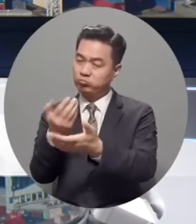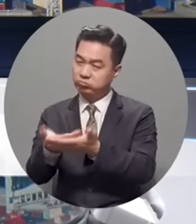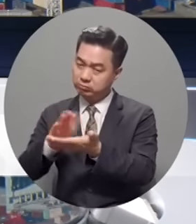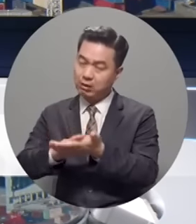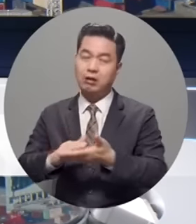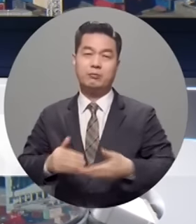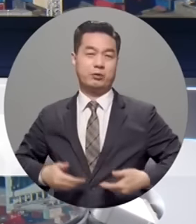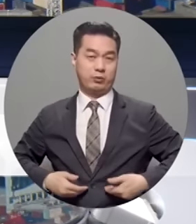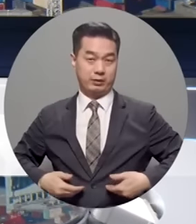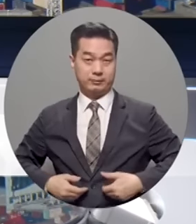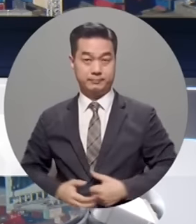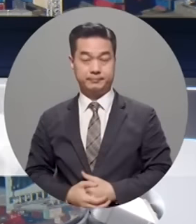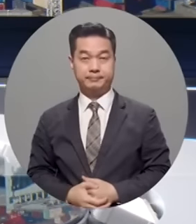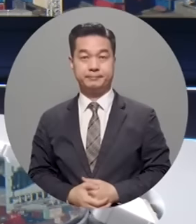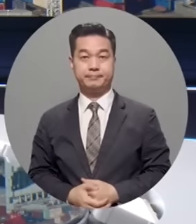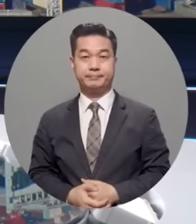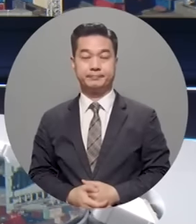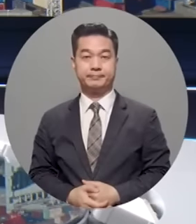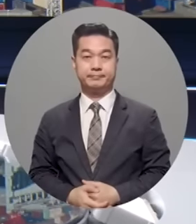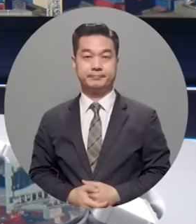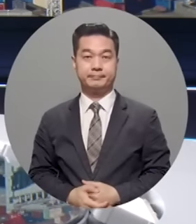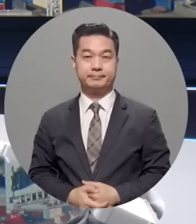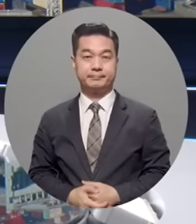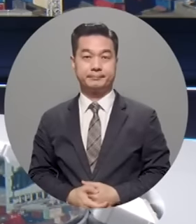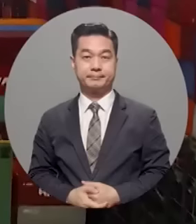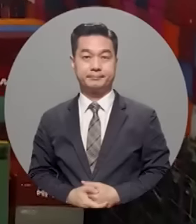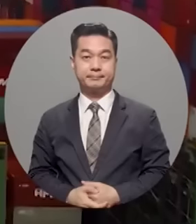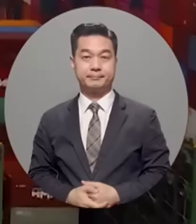불가피해졌다는 지적이 나오고 있습니다. 김세영 기자입니다.